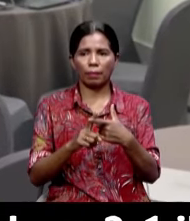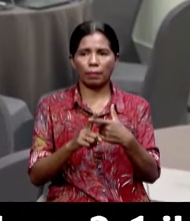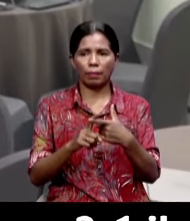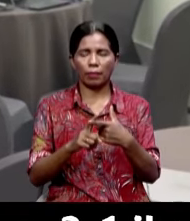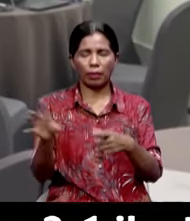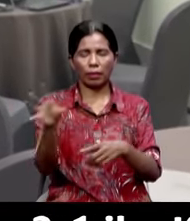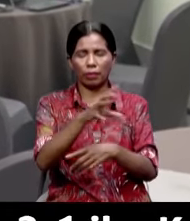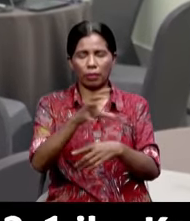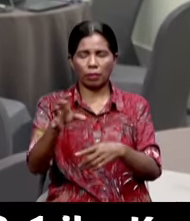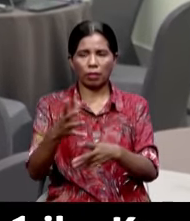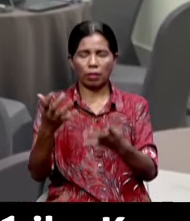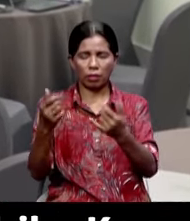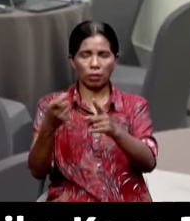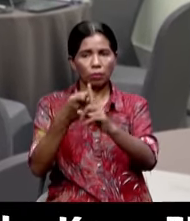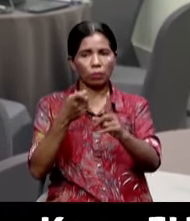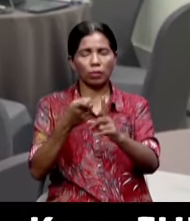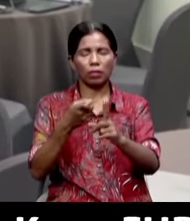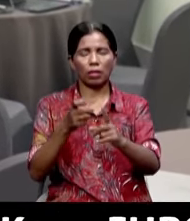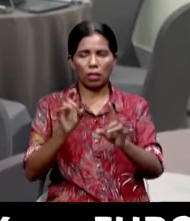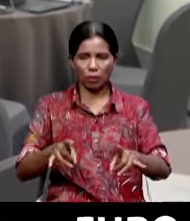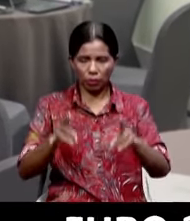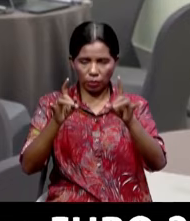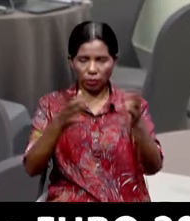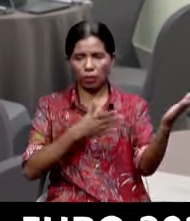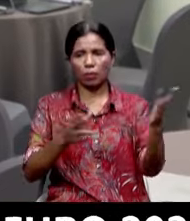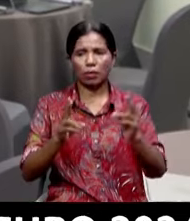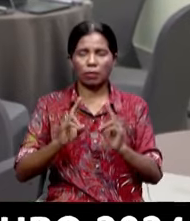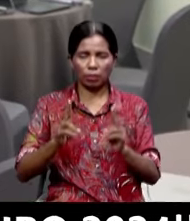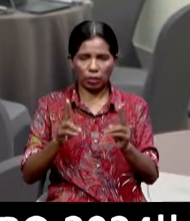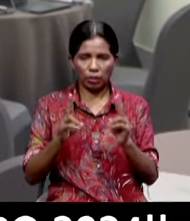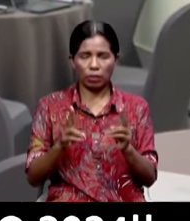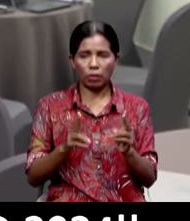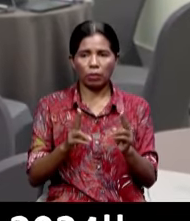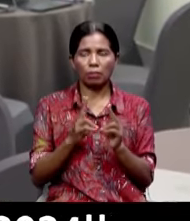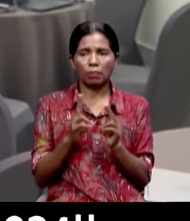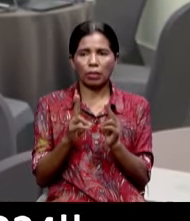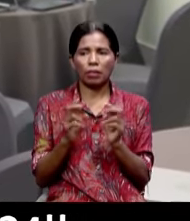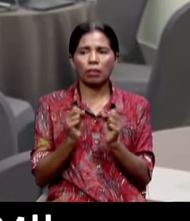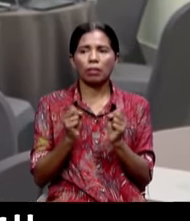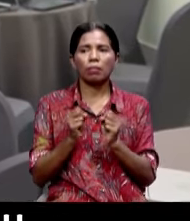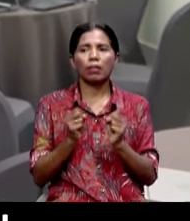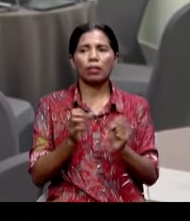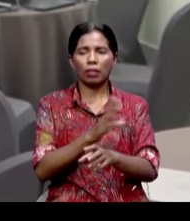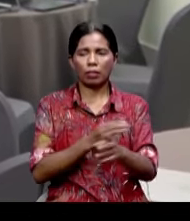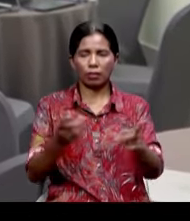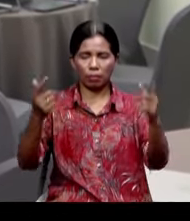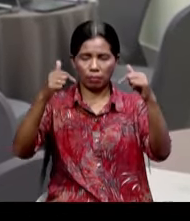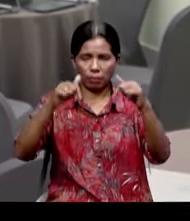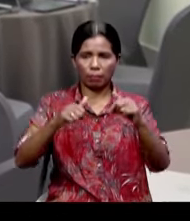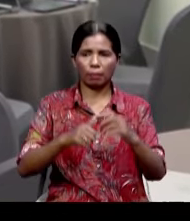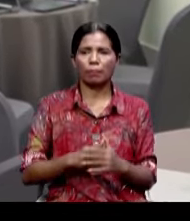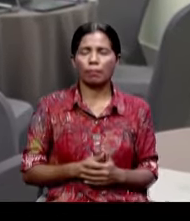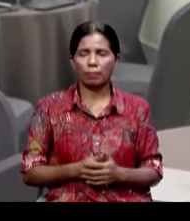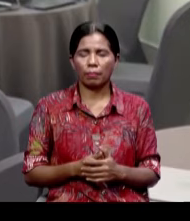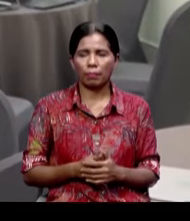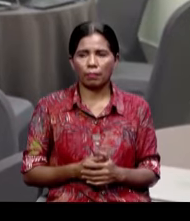ani ne be maka agora hu mai da ku si australia ne be maka lori masa udara ne be maka maliring no no